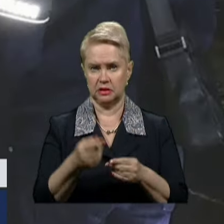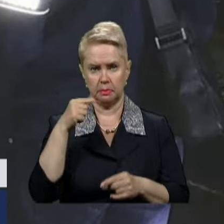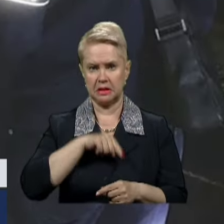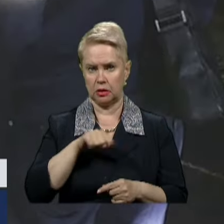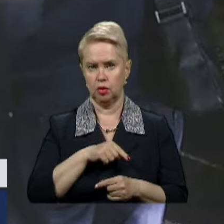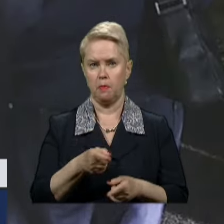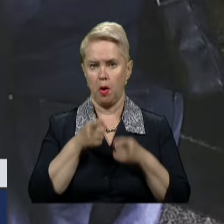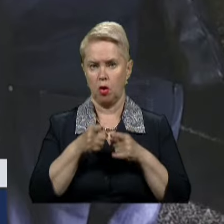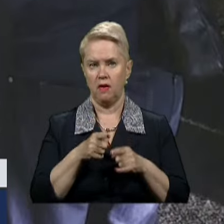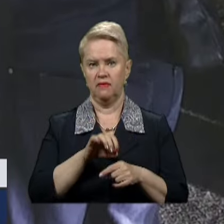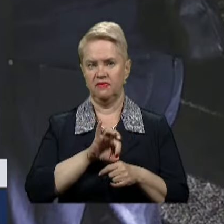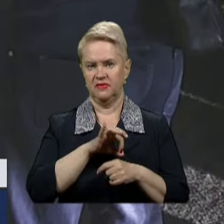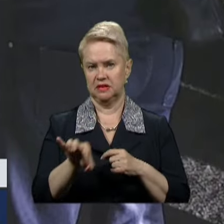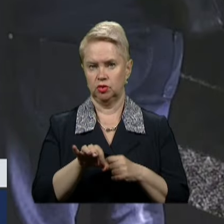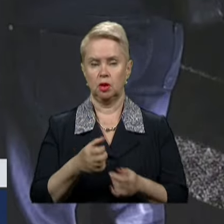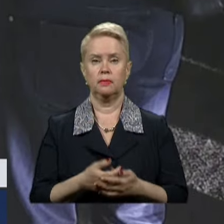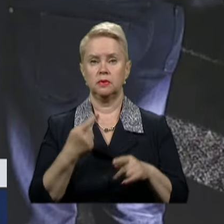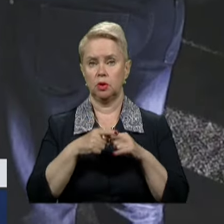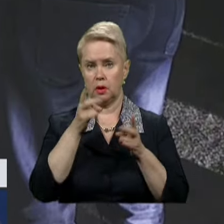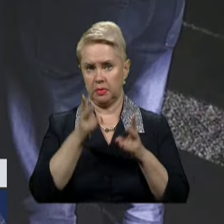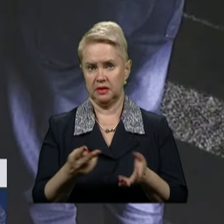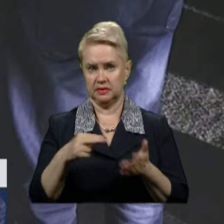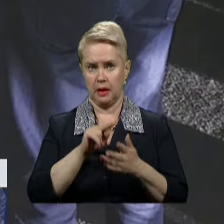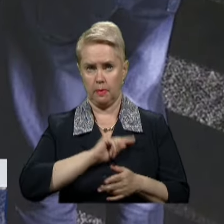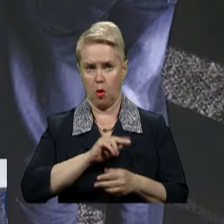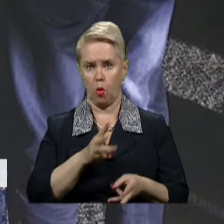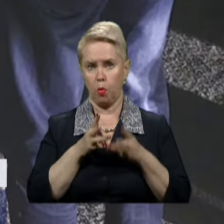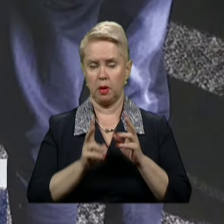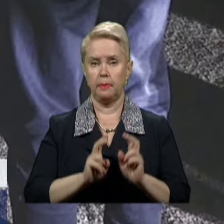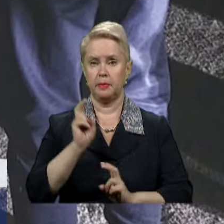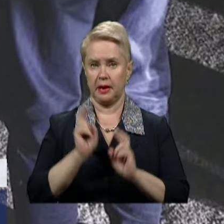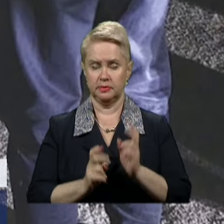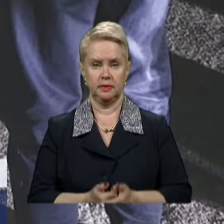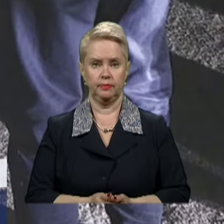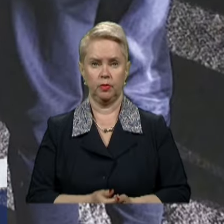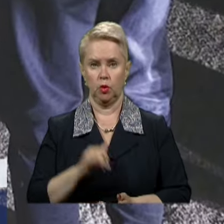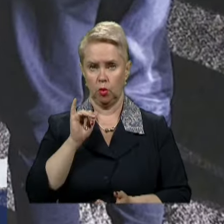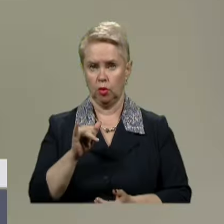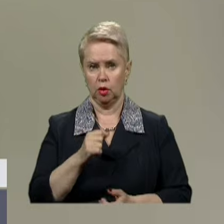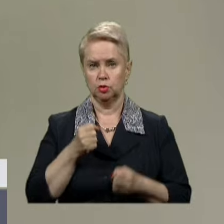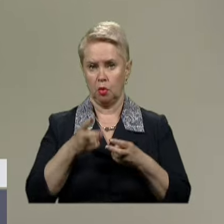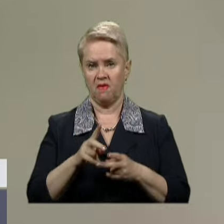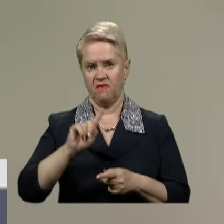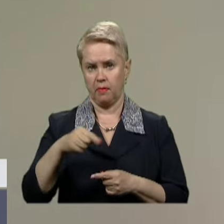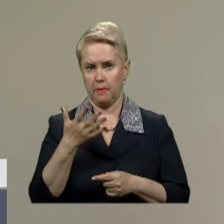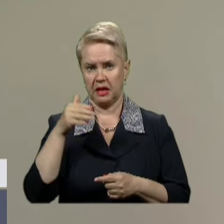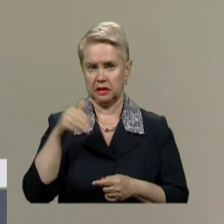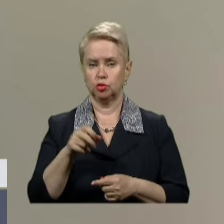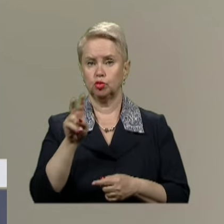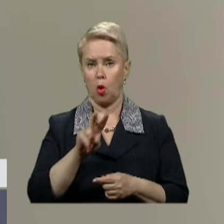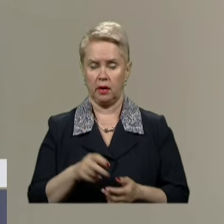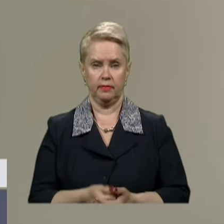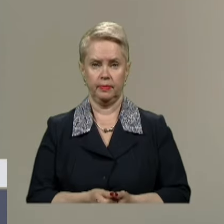та погрожував фізичною розправою. Одним з потерпілих став працівник комунального підприємства. У нього зловмисник вимагав 5 тисяч